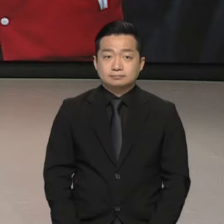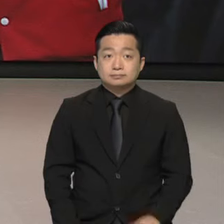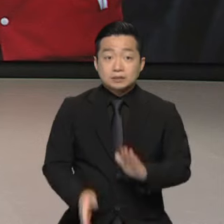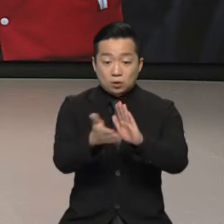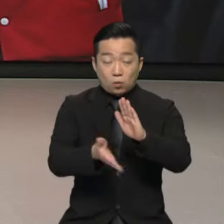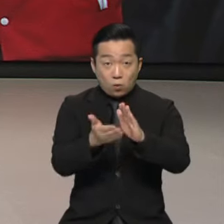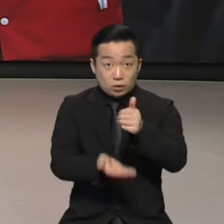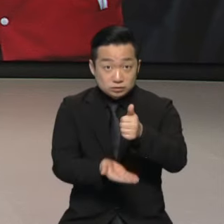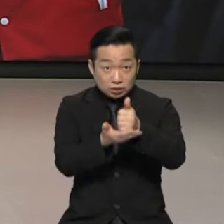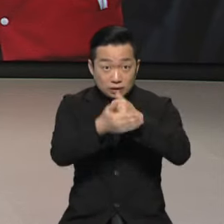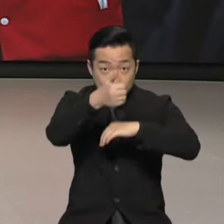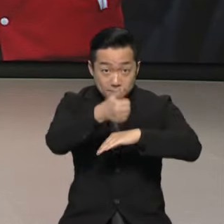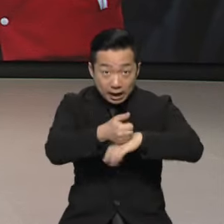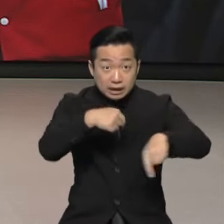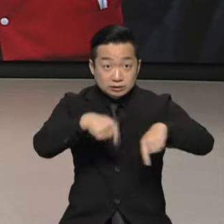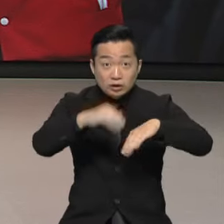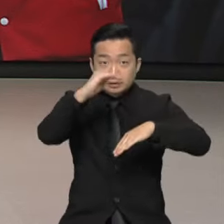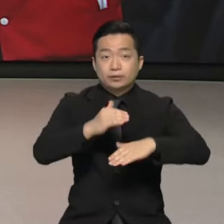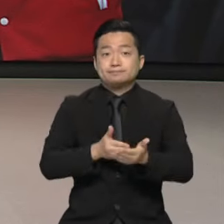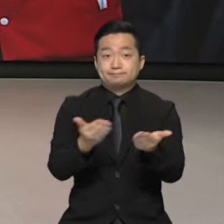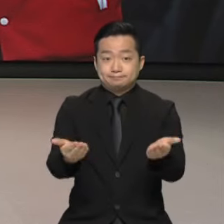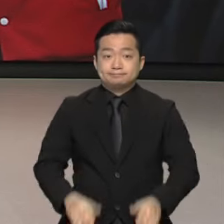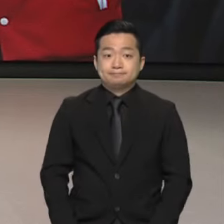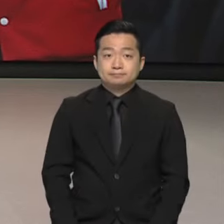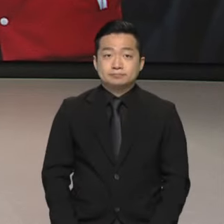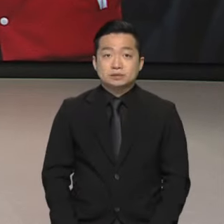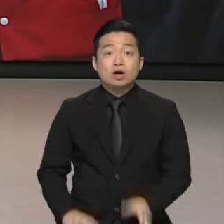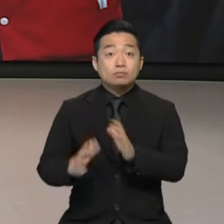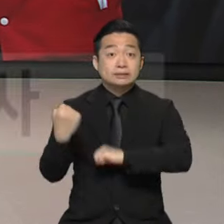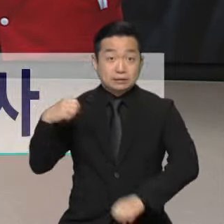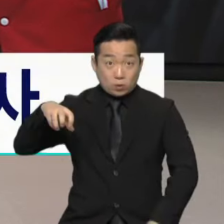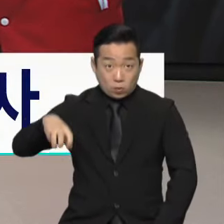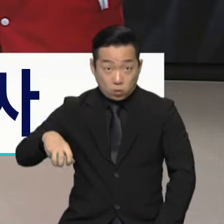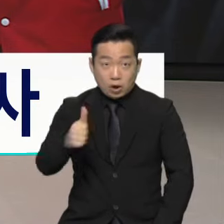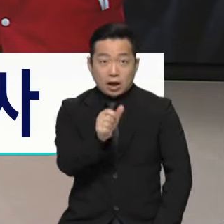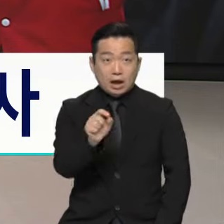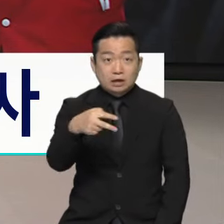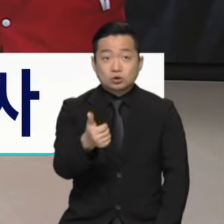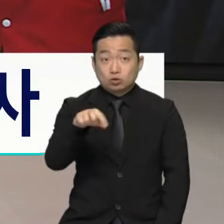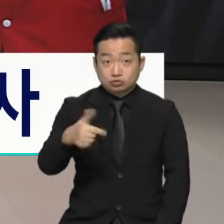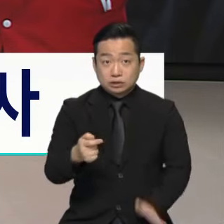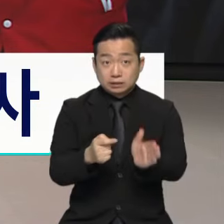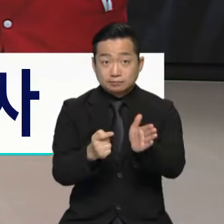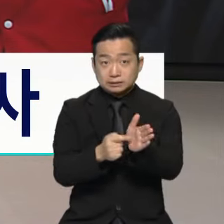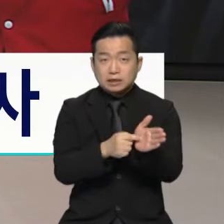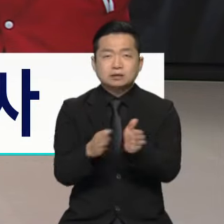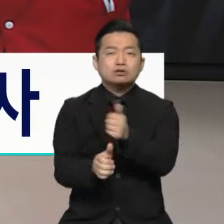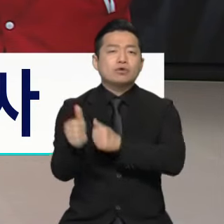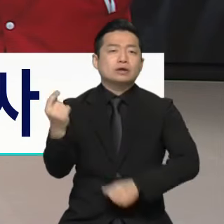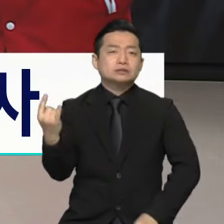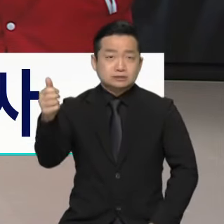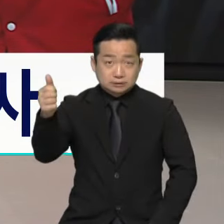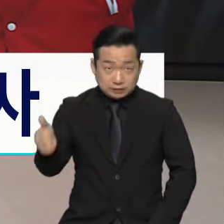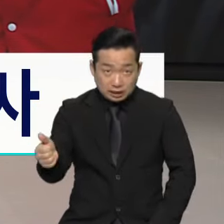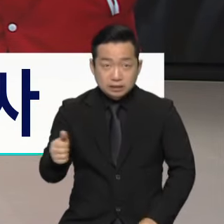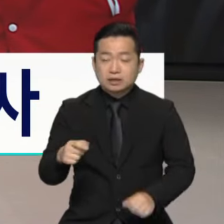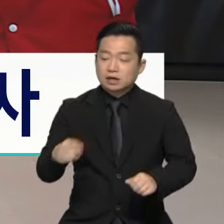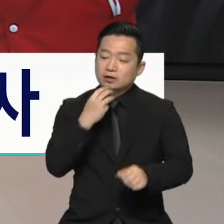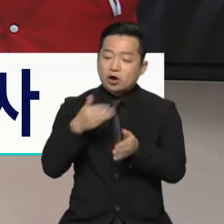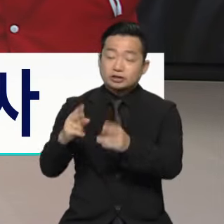공천 막바지에 접어든 정치권 소식 알아보겠습니다. 국민의힘에선 한동훈 비상대책위원장이 격전지